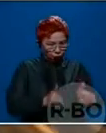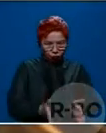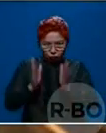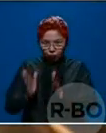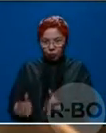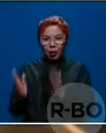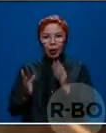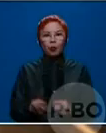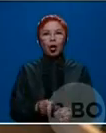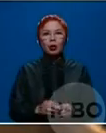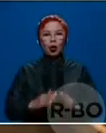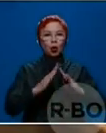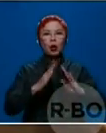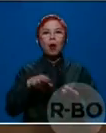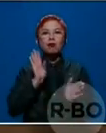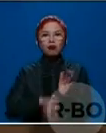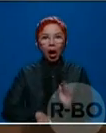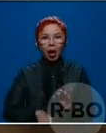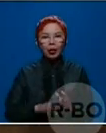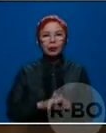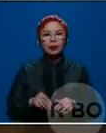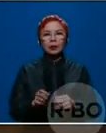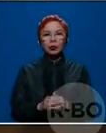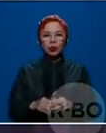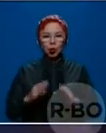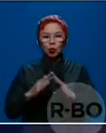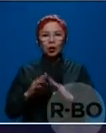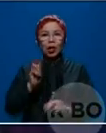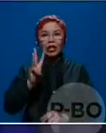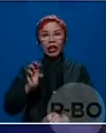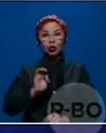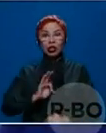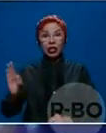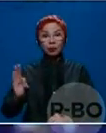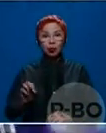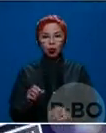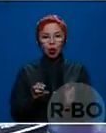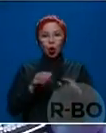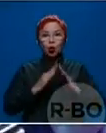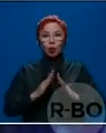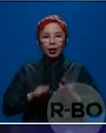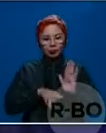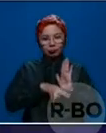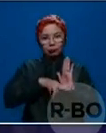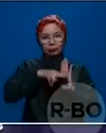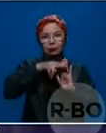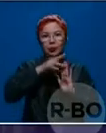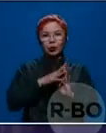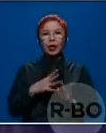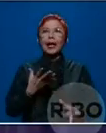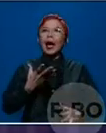angkat yaitu program rumah rakyat untuk mengatasi backlog Perumahan 300.000 unit di Jakarta ini harapannya juga